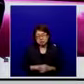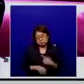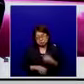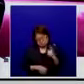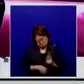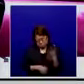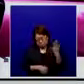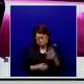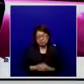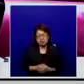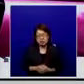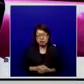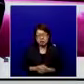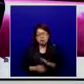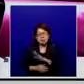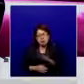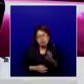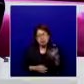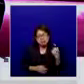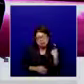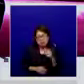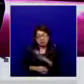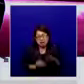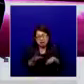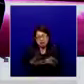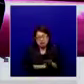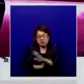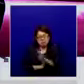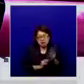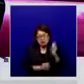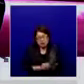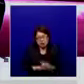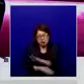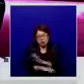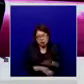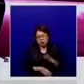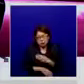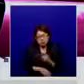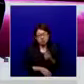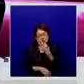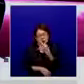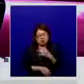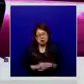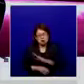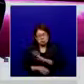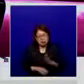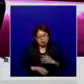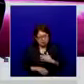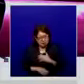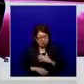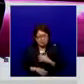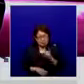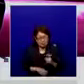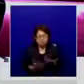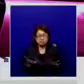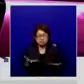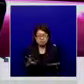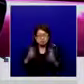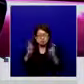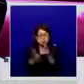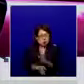ายนี่ไงแล้วจดไว้เลยพี่น้องกล้องซูมเลยนะครับที่สุดนะวันนี้กลับมารวยกว่าเดิมหลายร้อยเท่า